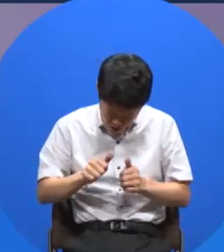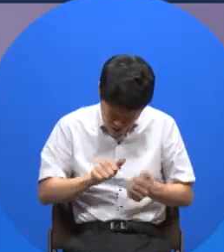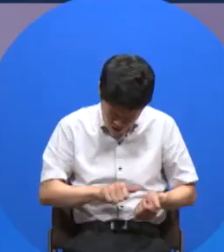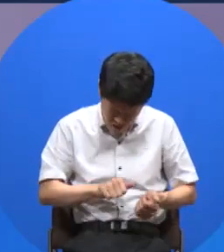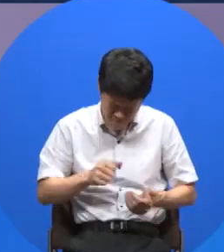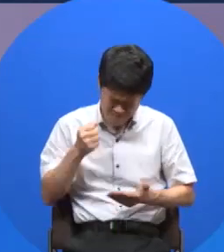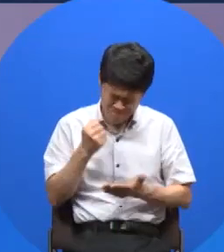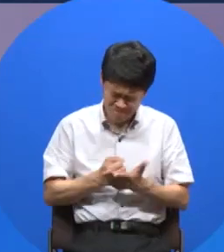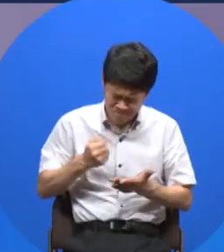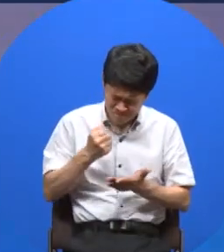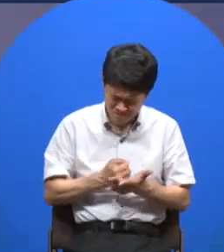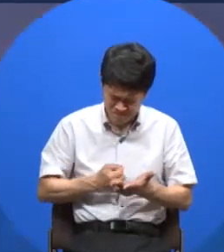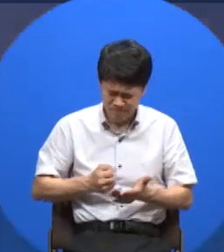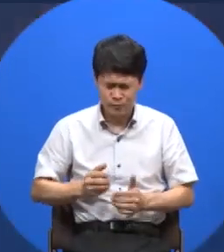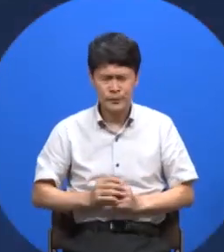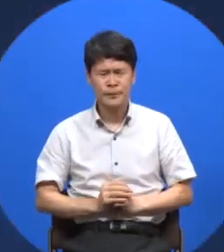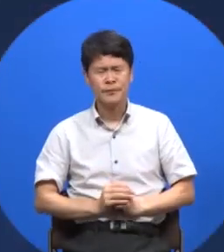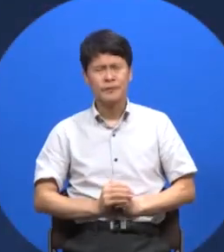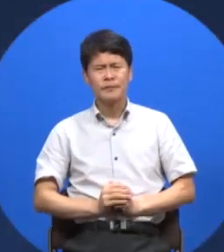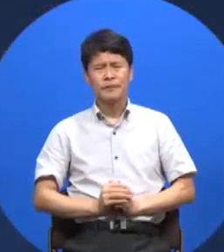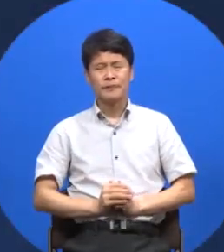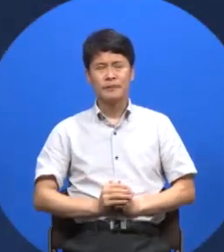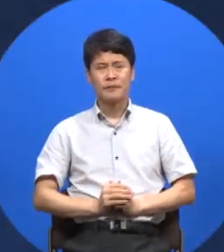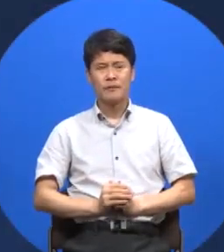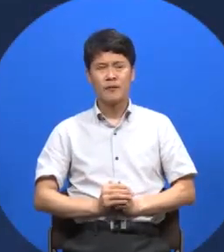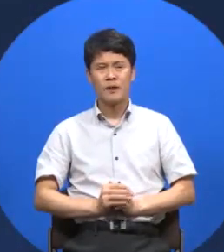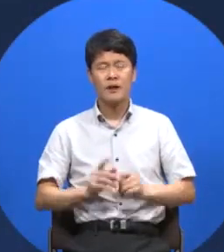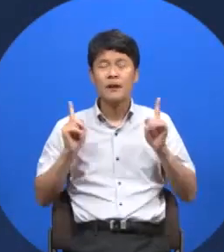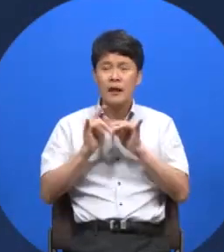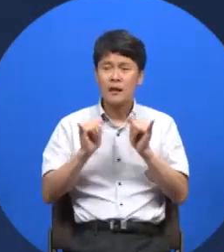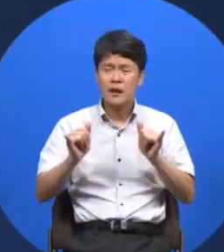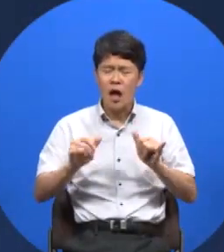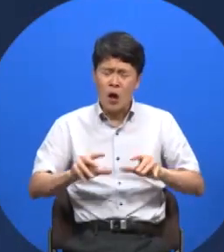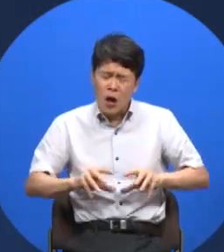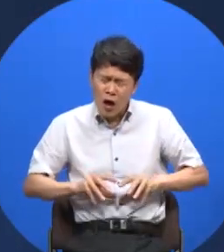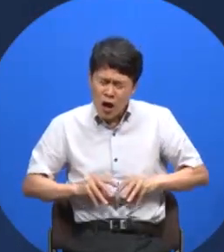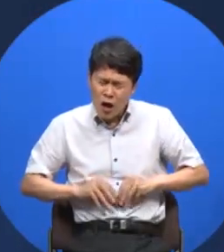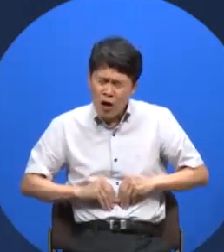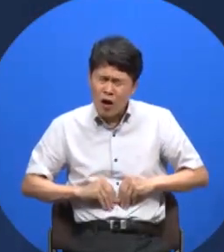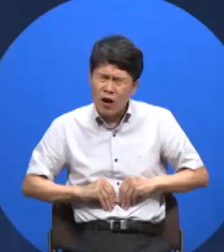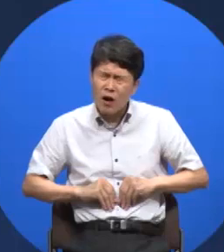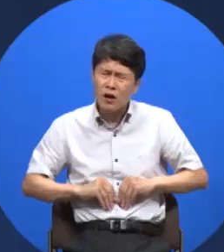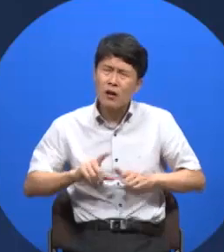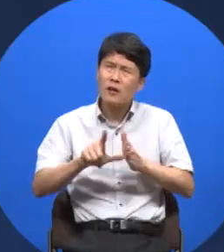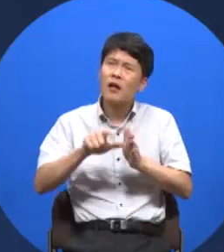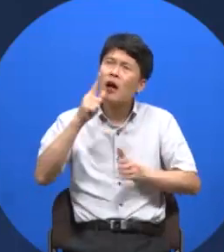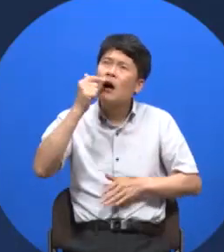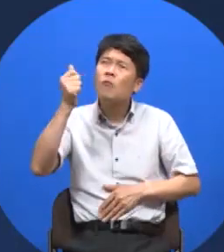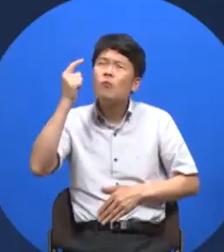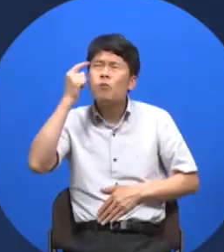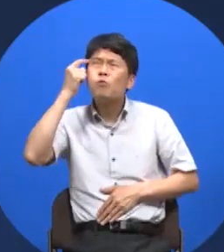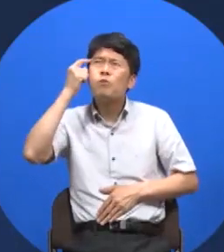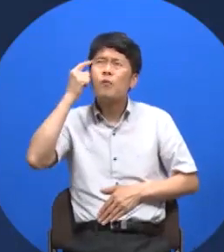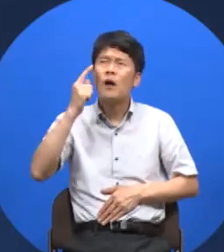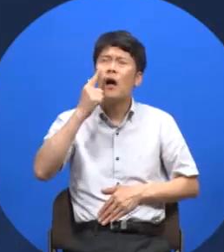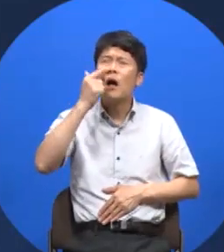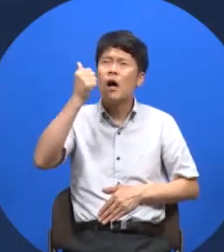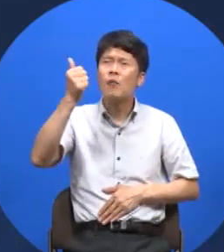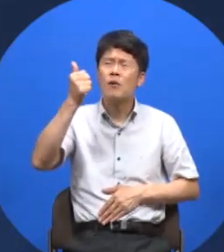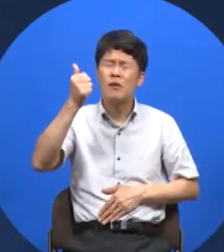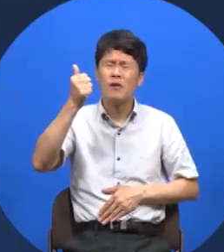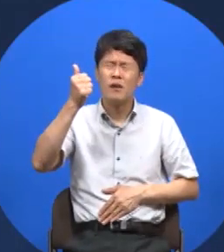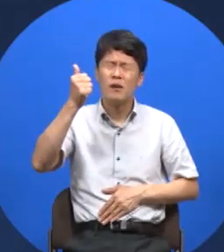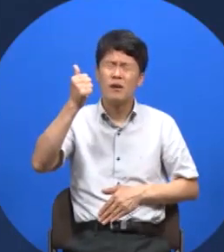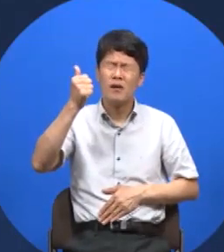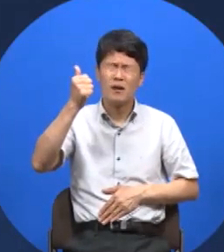죽는구나. 네, 그가 굶어가면서 비로소 아버지 생각을 해요. 그리고 아버지께